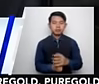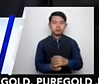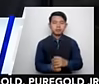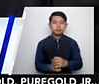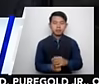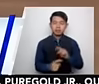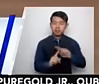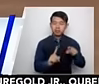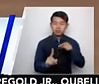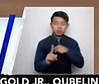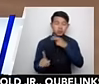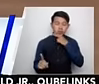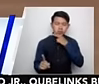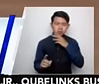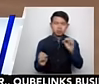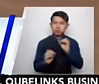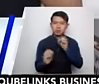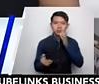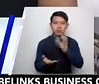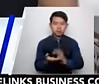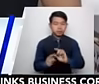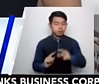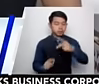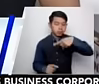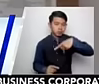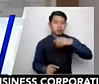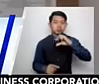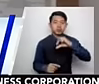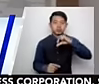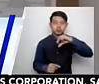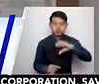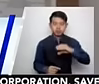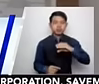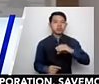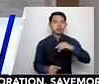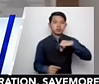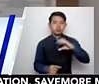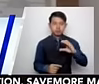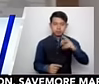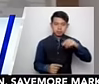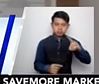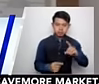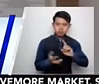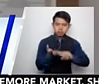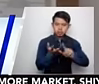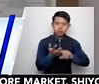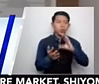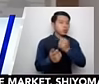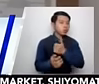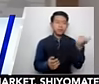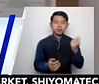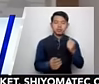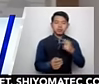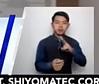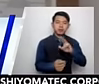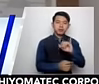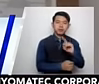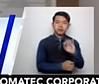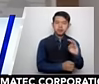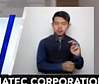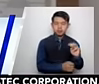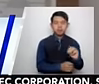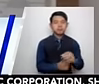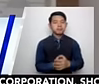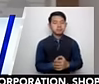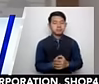pa ng QCPD kung may iba pang estudyante na nabiktima ang suspect. Sino man na meron na nabiktima ng suspect namin na